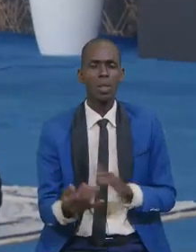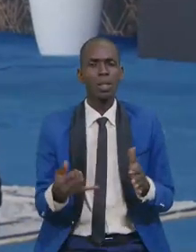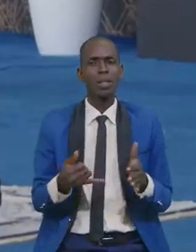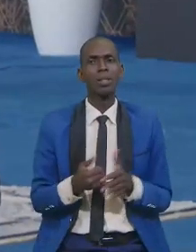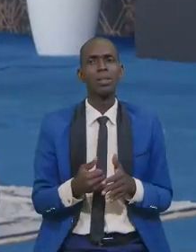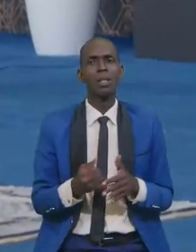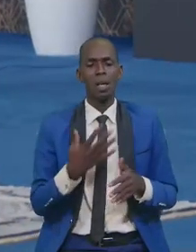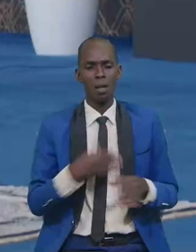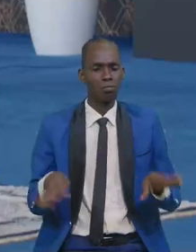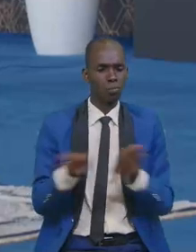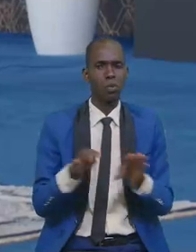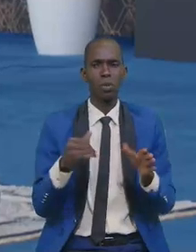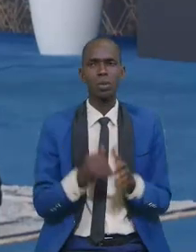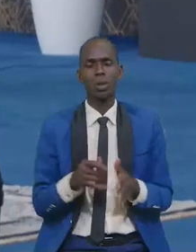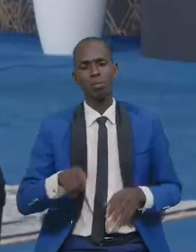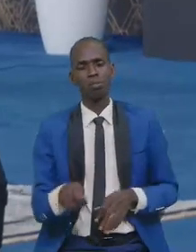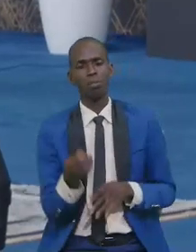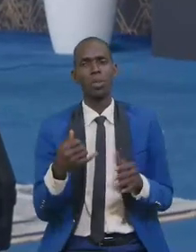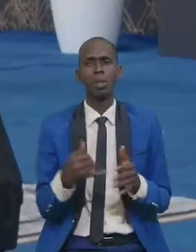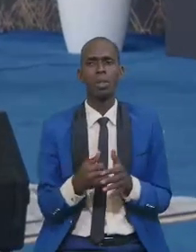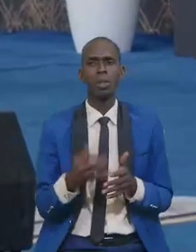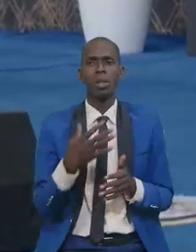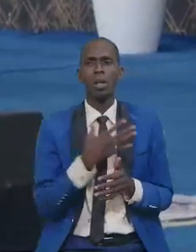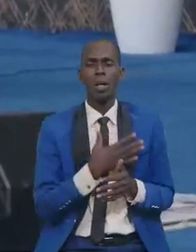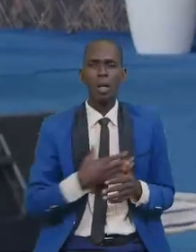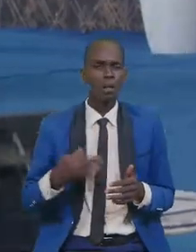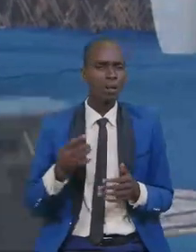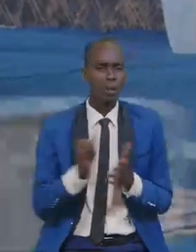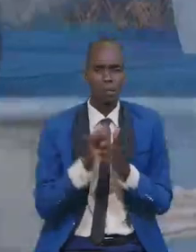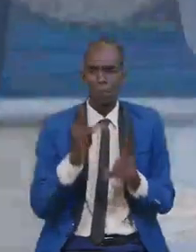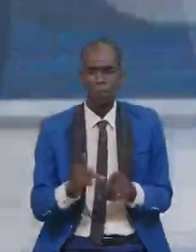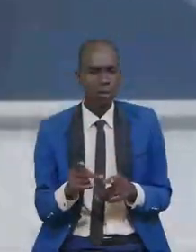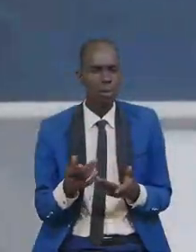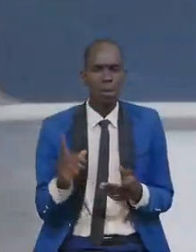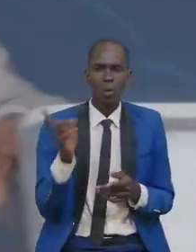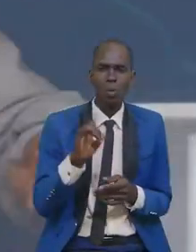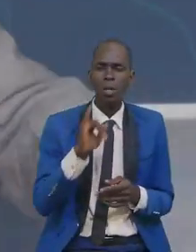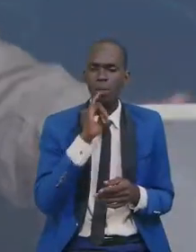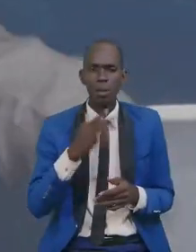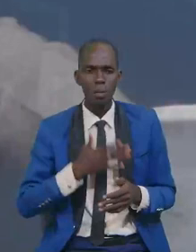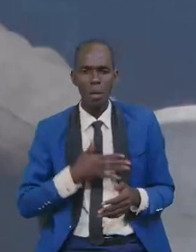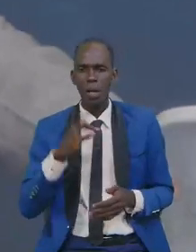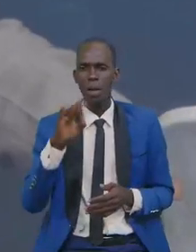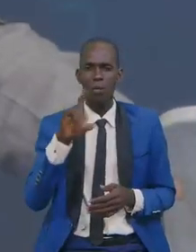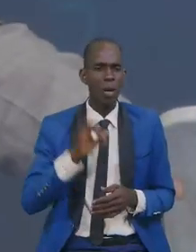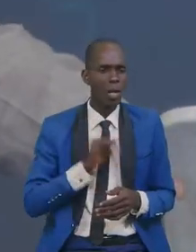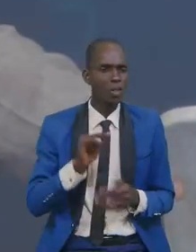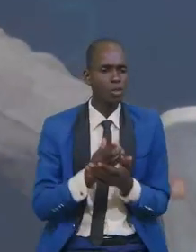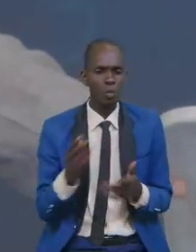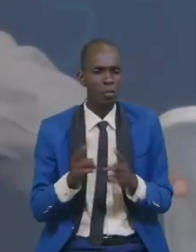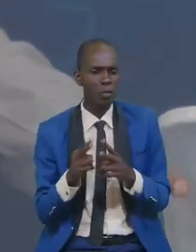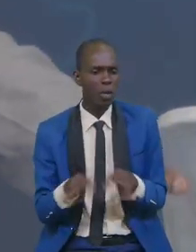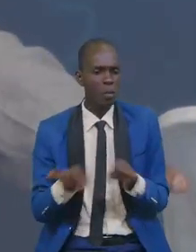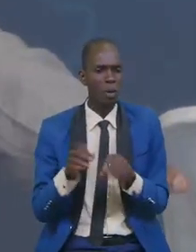chaise ou bien dans le tiroir là-bas, et tu fermes le tiroir. Où est mon dossier? Où est mon dossier? Où est mon dossier? J'ai besoin de, vraiment